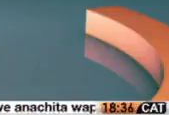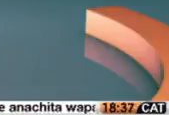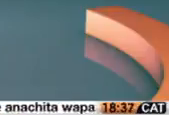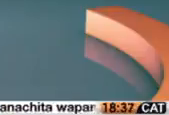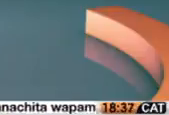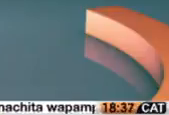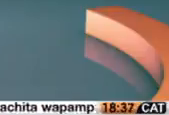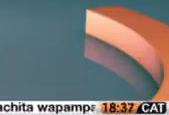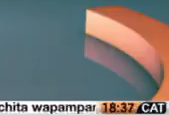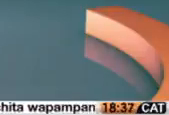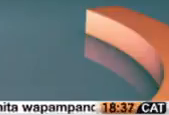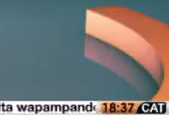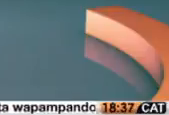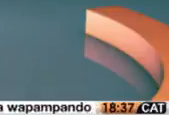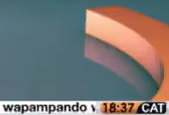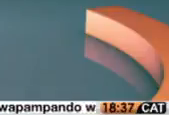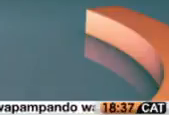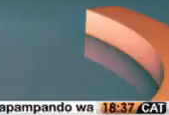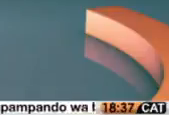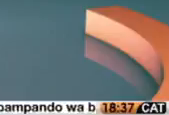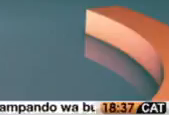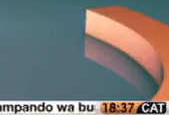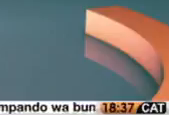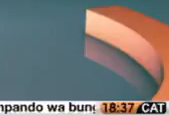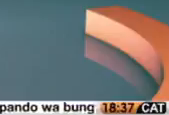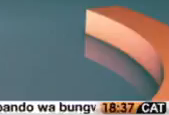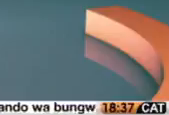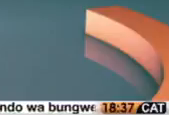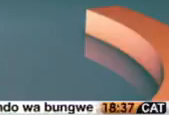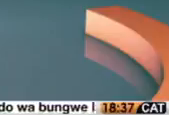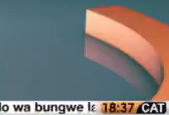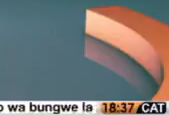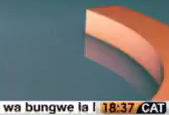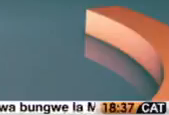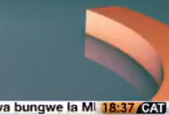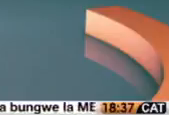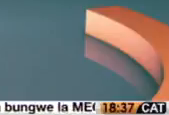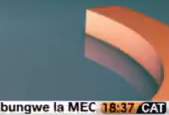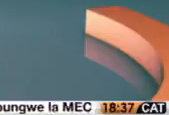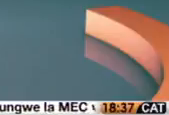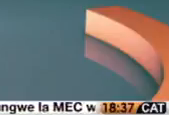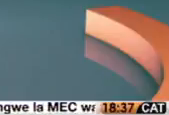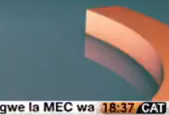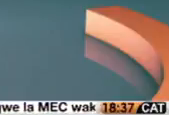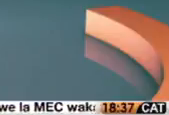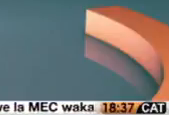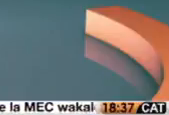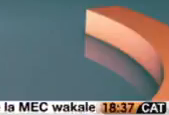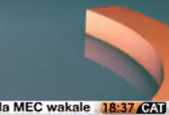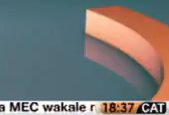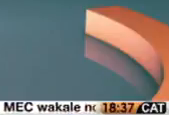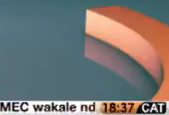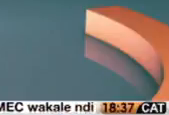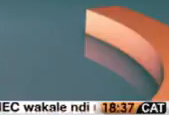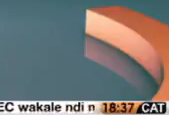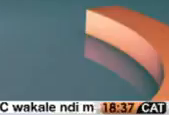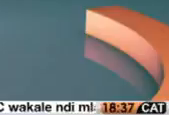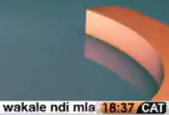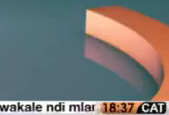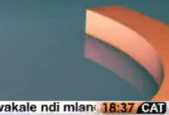goro mumenake sazabereka zingati zoterezo ndiye timanka ndithu nalongosolera kuti ayi zimene zilibe